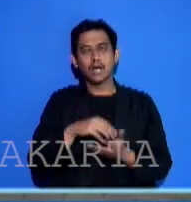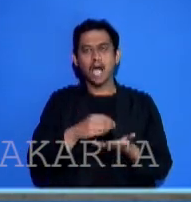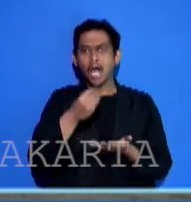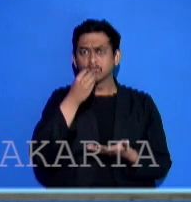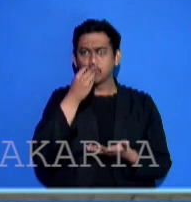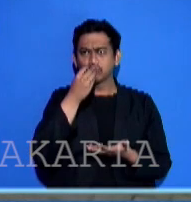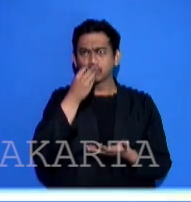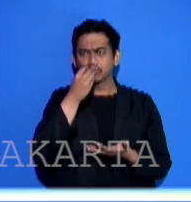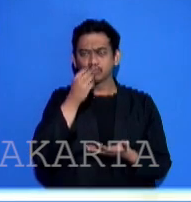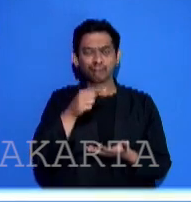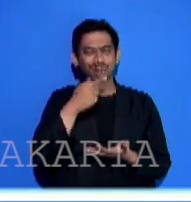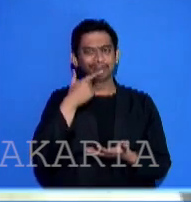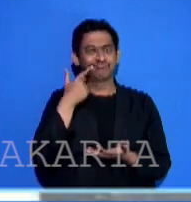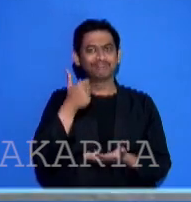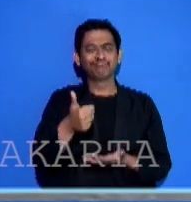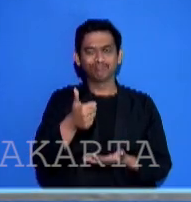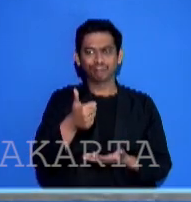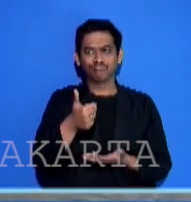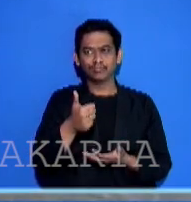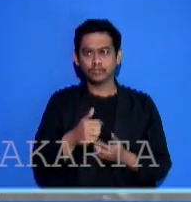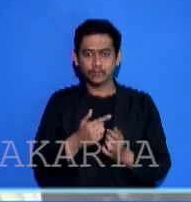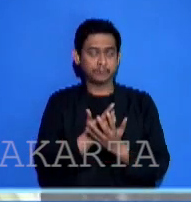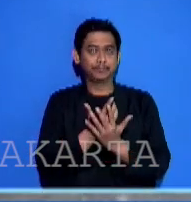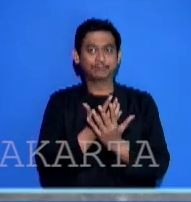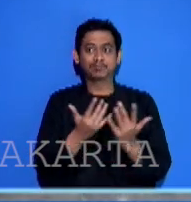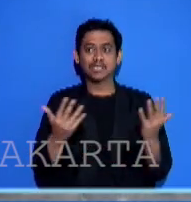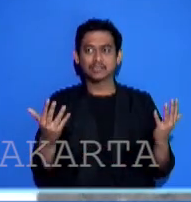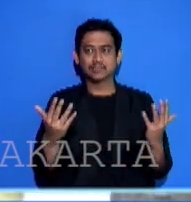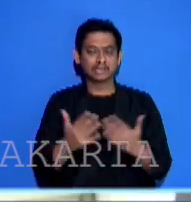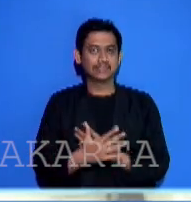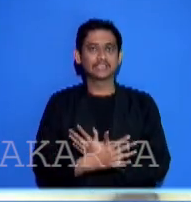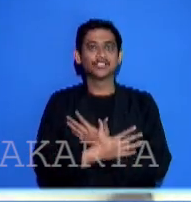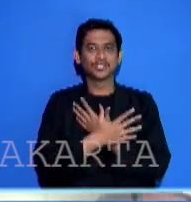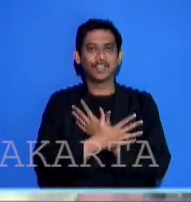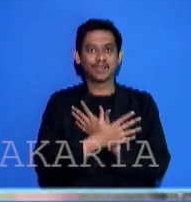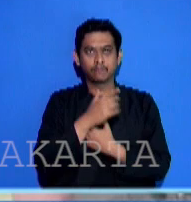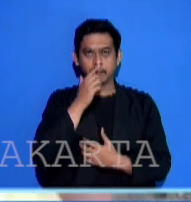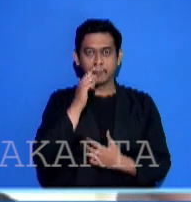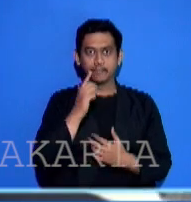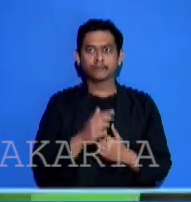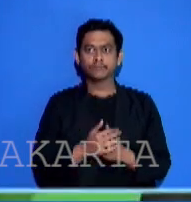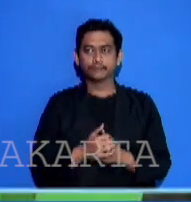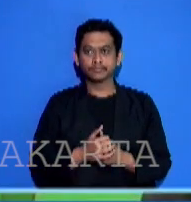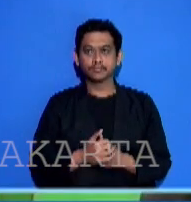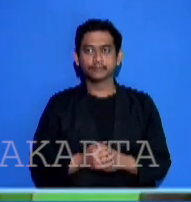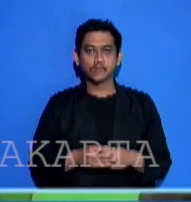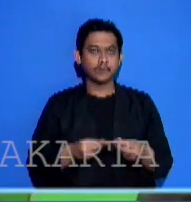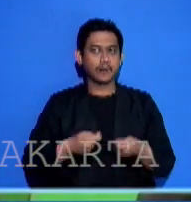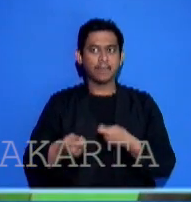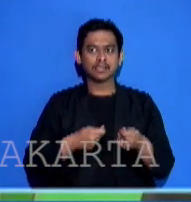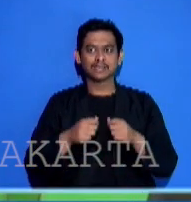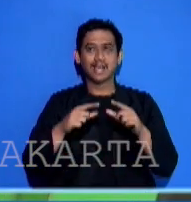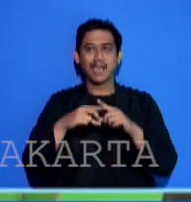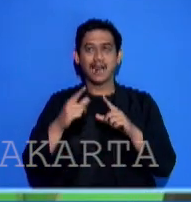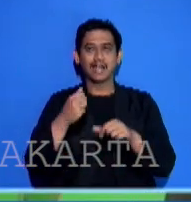saged dipun panggihaken lan dipun kedhapi dening warga Wonosari Gunung Kidul. Beken ekologis Argo Wijil